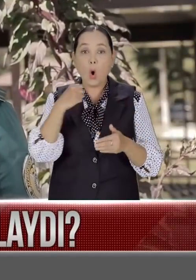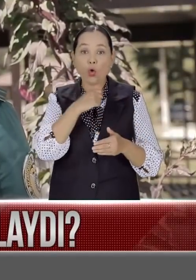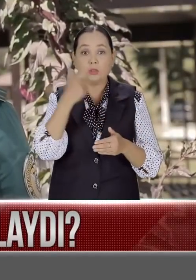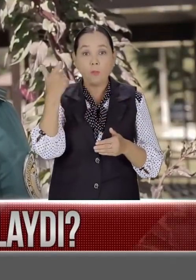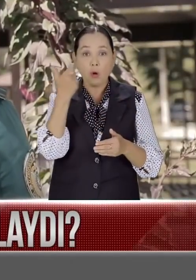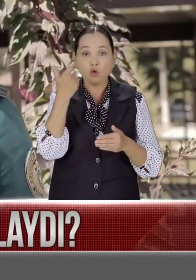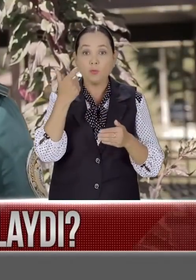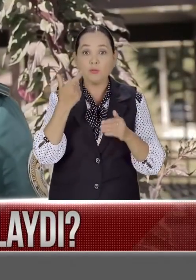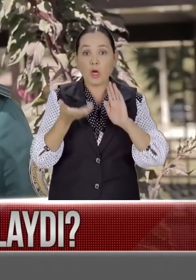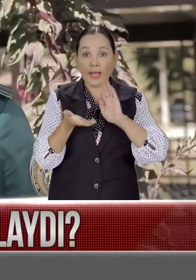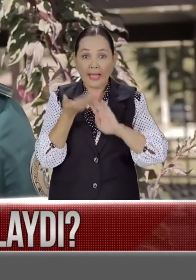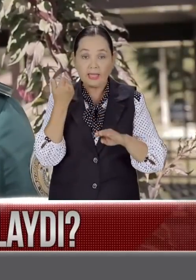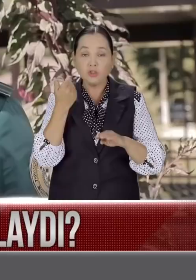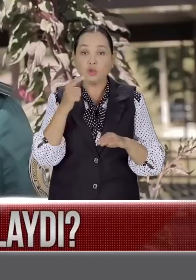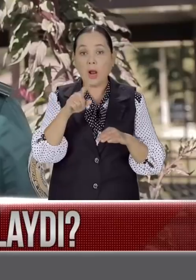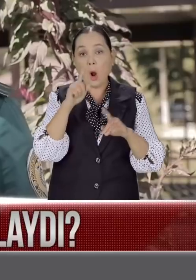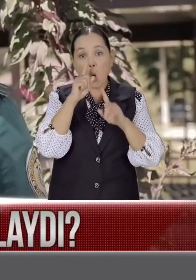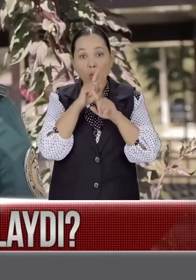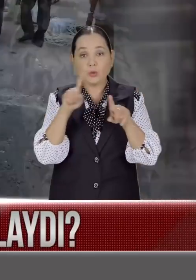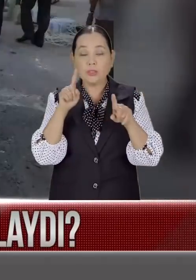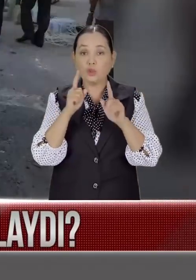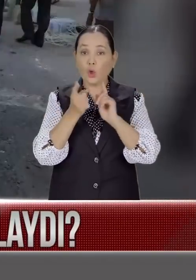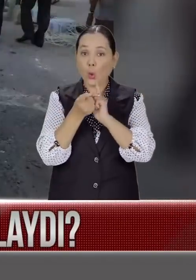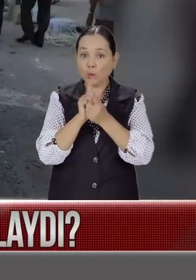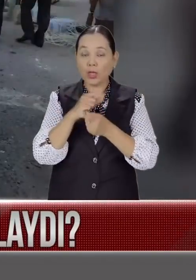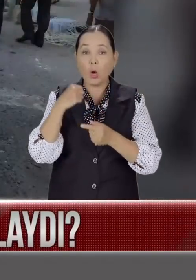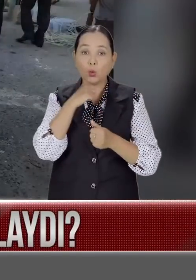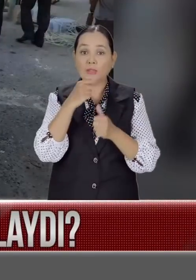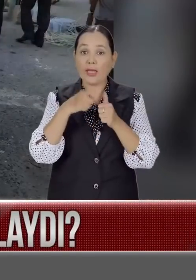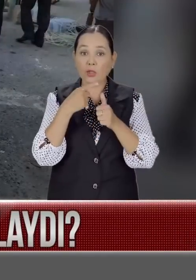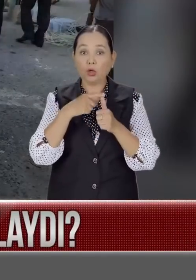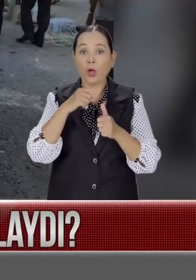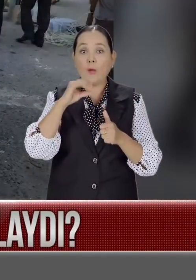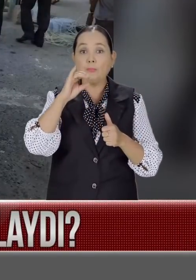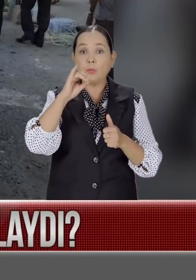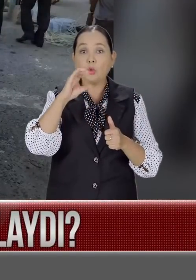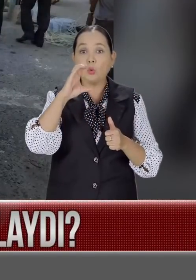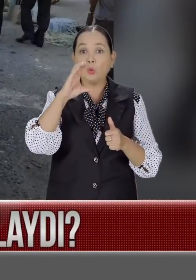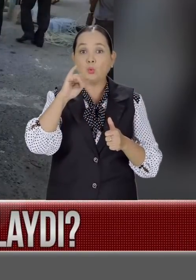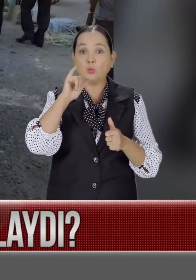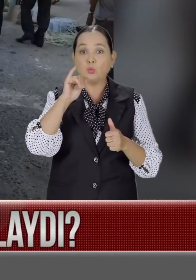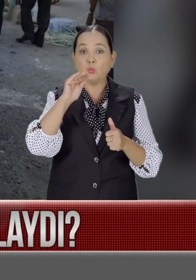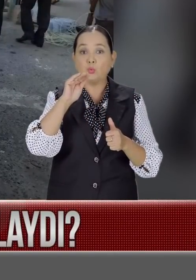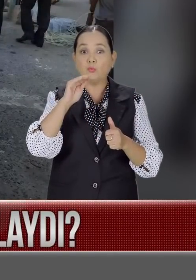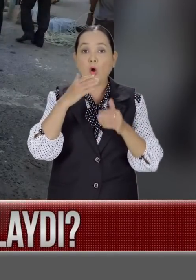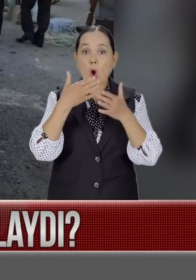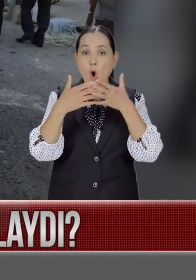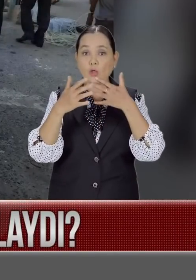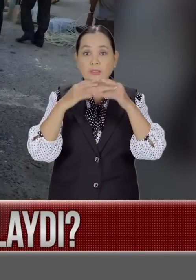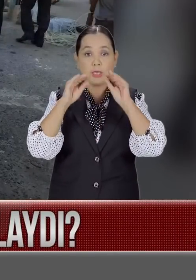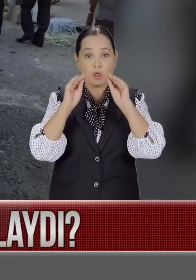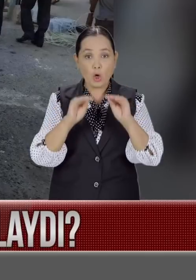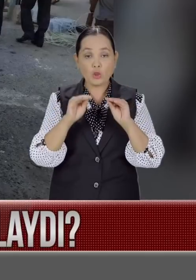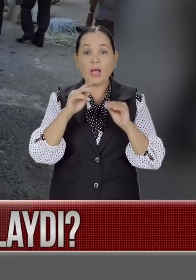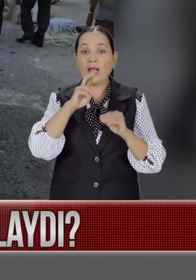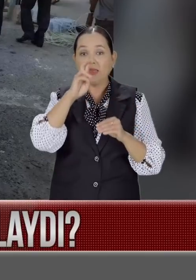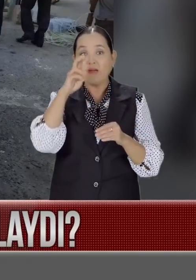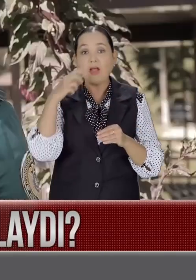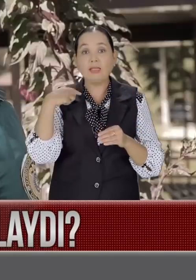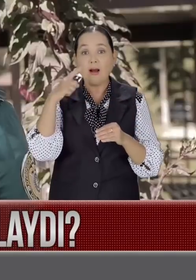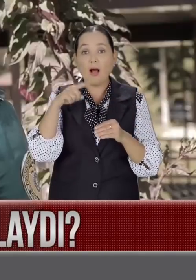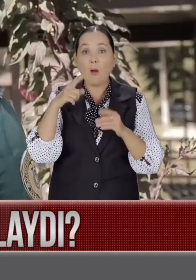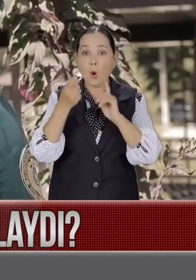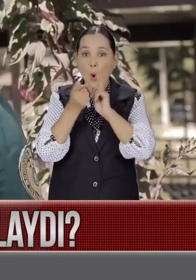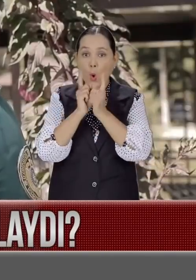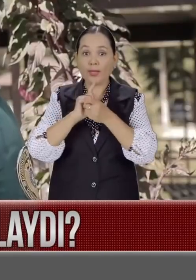boshimchalik bilan yechib olib, o'zgacha usullarda o'zgartirib, o'zining ismi, ya'ni Yusuf nomini qog'ozga yozib, u qog'ozni davlat raqam belgisi